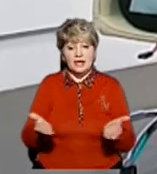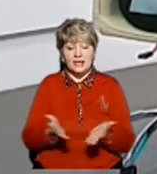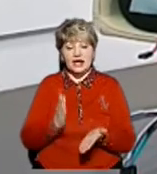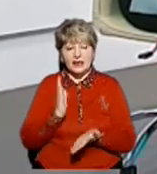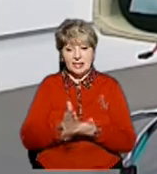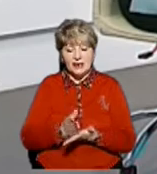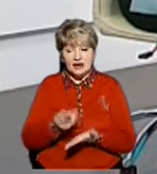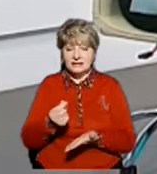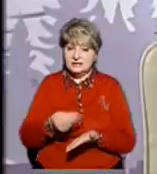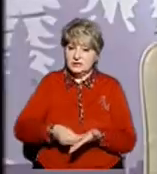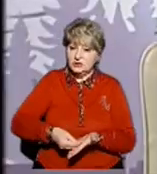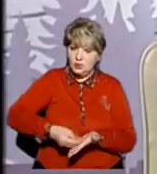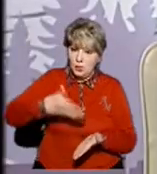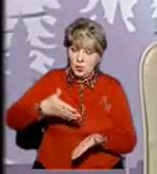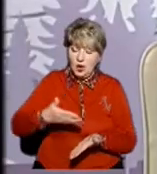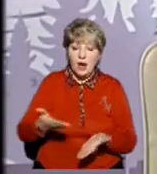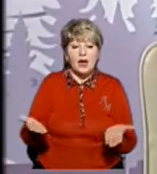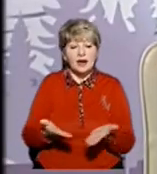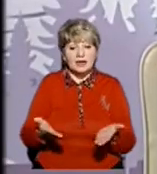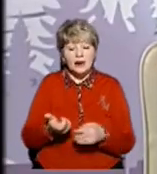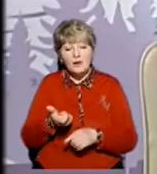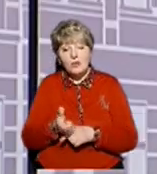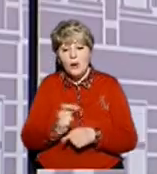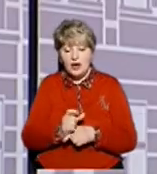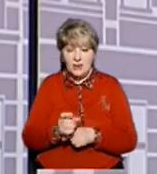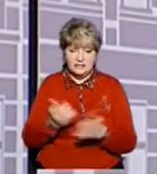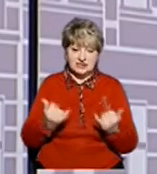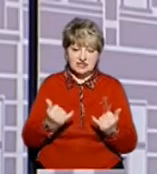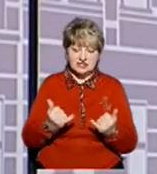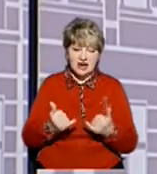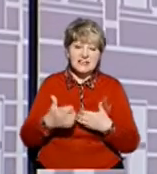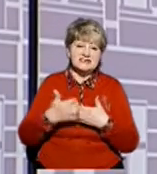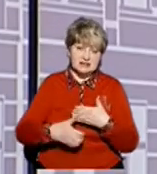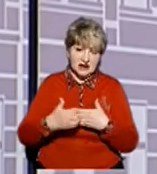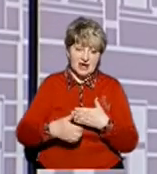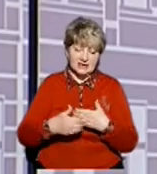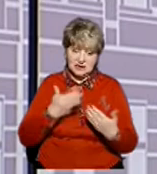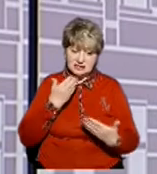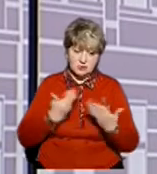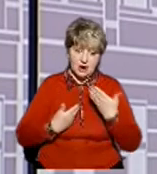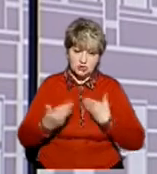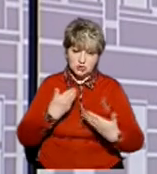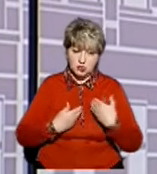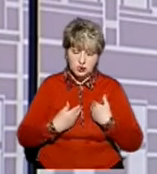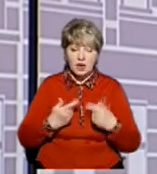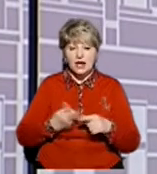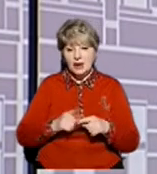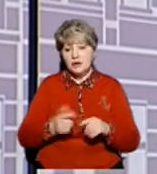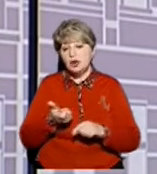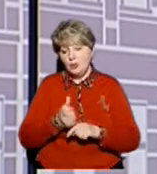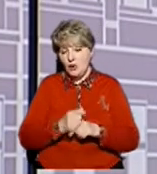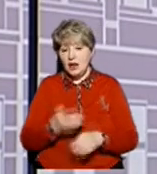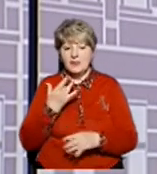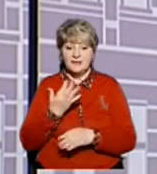ціна і дорожчою. Який сегмент більш популярний? Середній сегмент. Середній сегмент однозначно більш